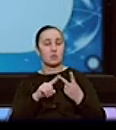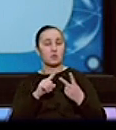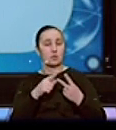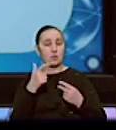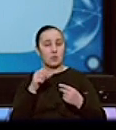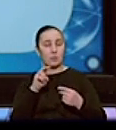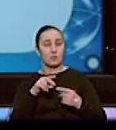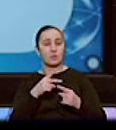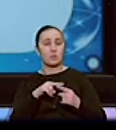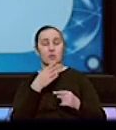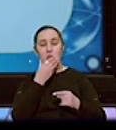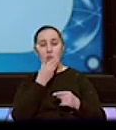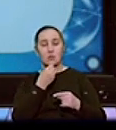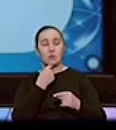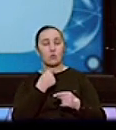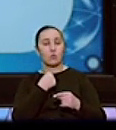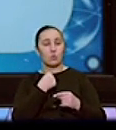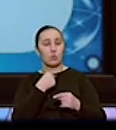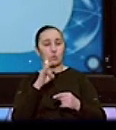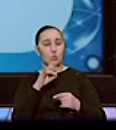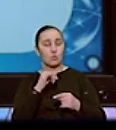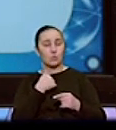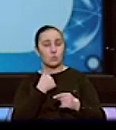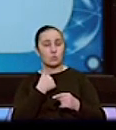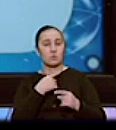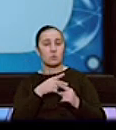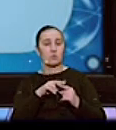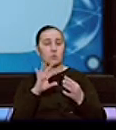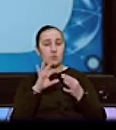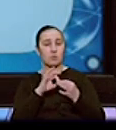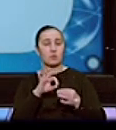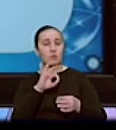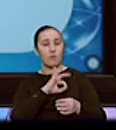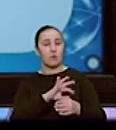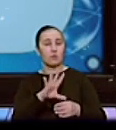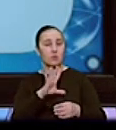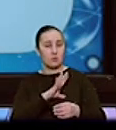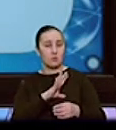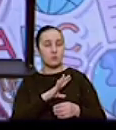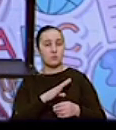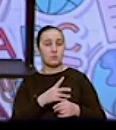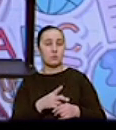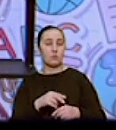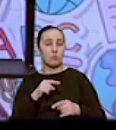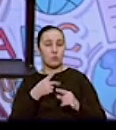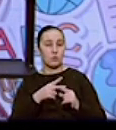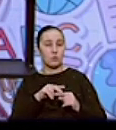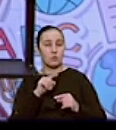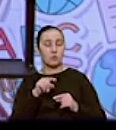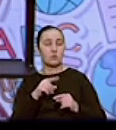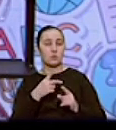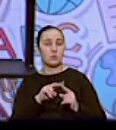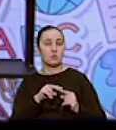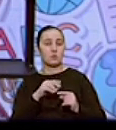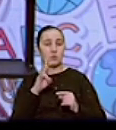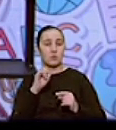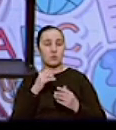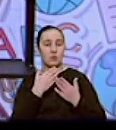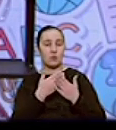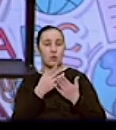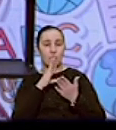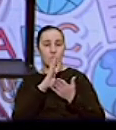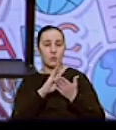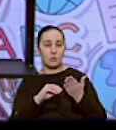İkinci gapimda esa chiroyli nutq birikmasidan foydalandim. Bu esa sizga